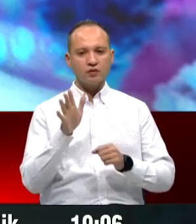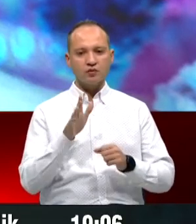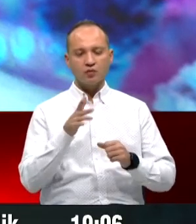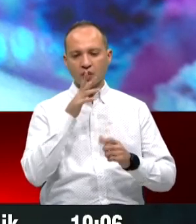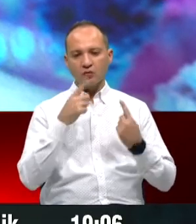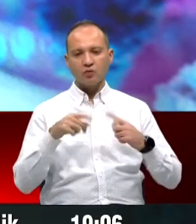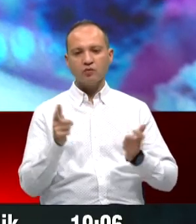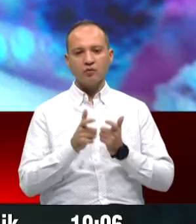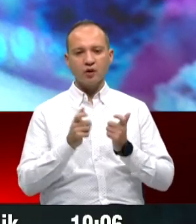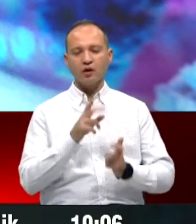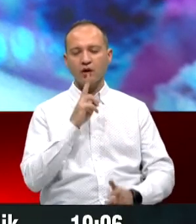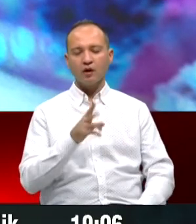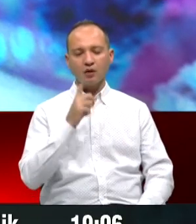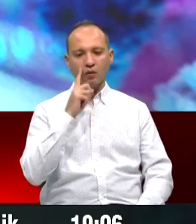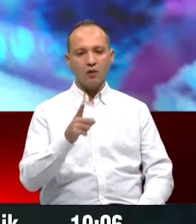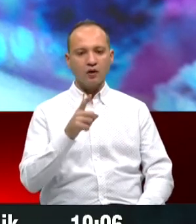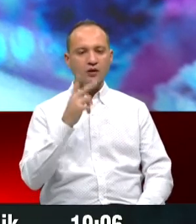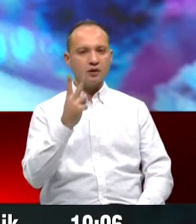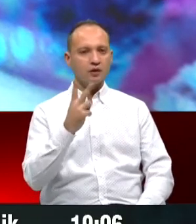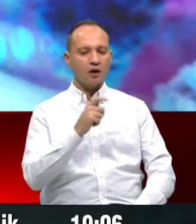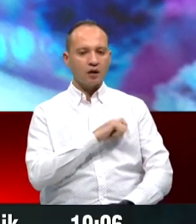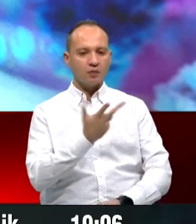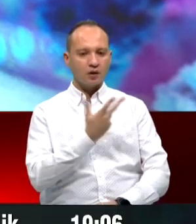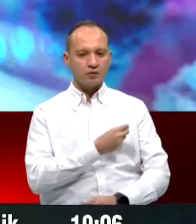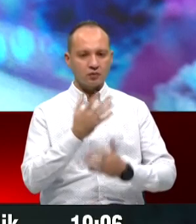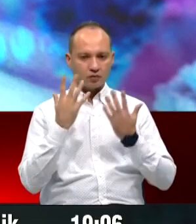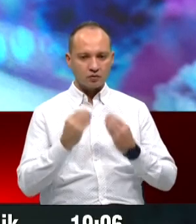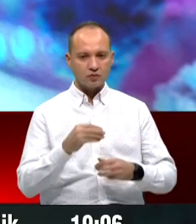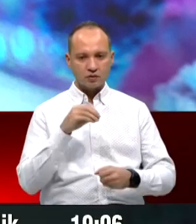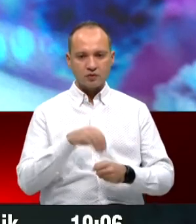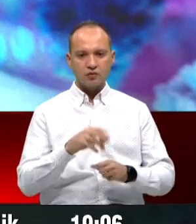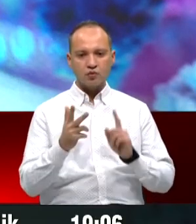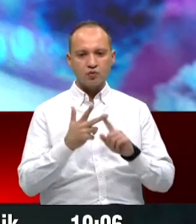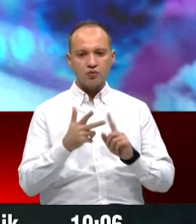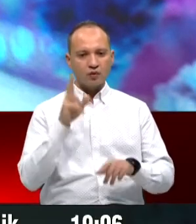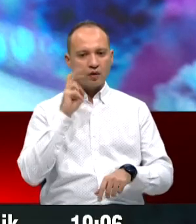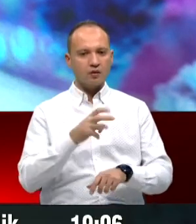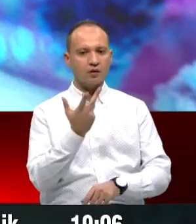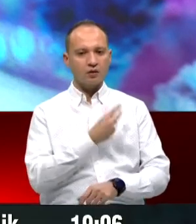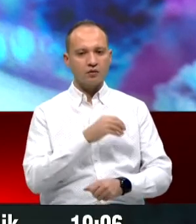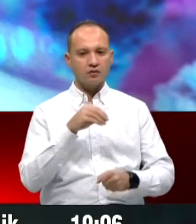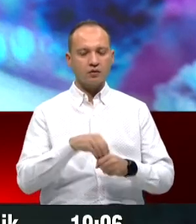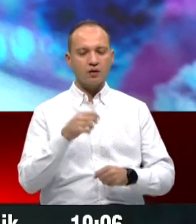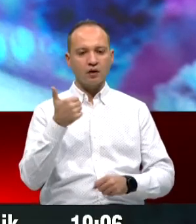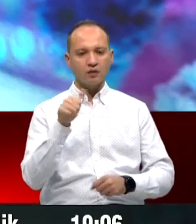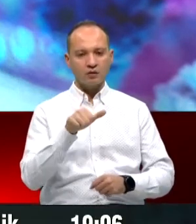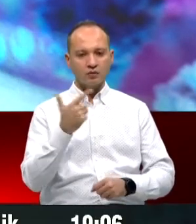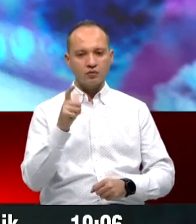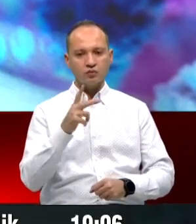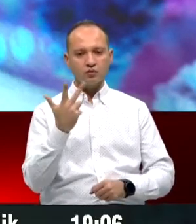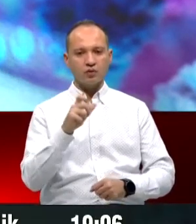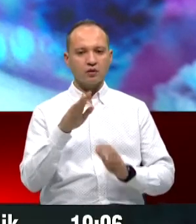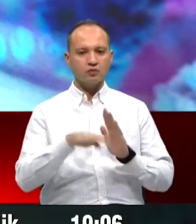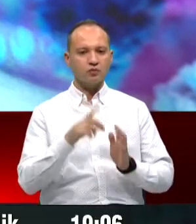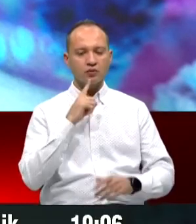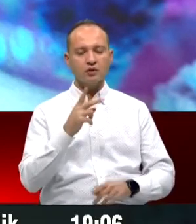Kurulu toplantısında alınan karara göre 2 doz Alman aşısı yaptıranlar için 3. hatırlatma doz aralığı 6 aydan 3 aya